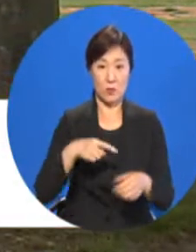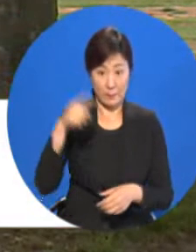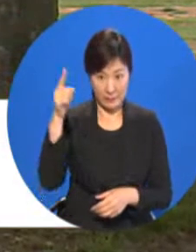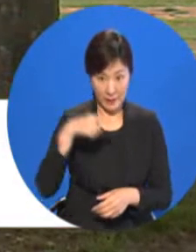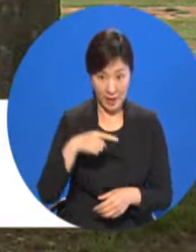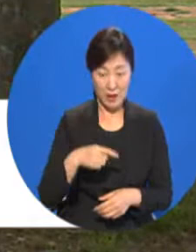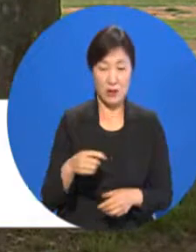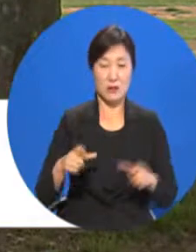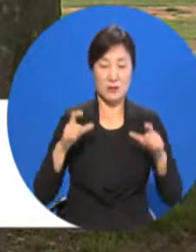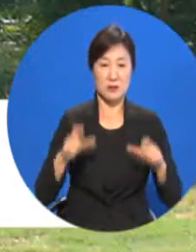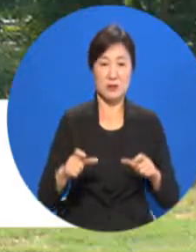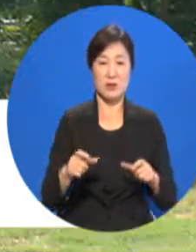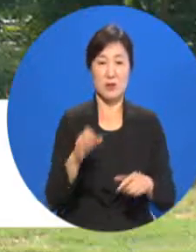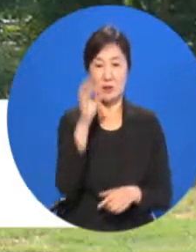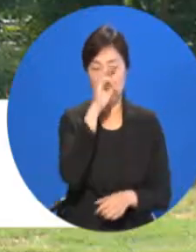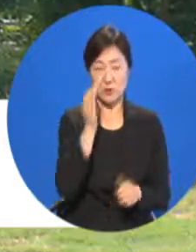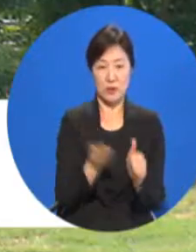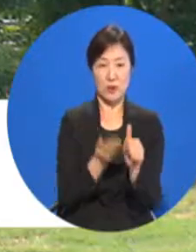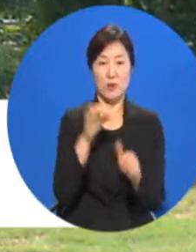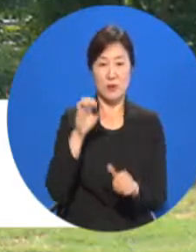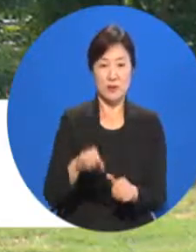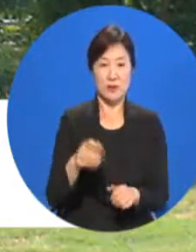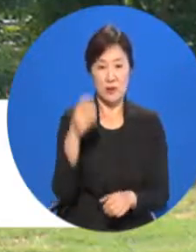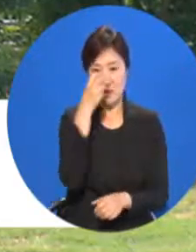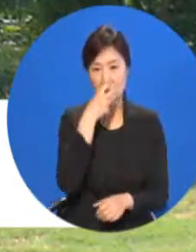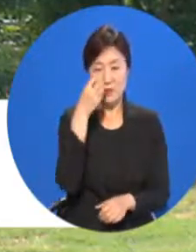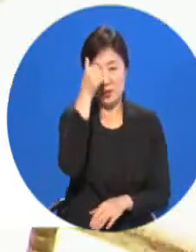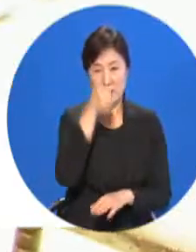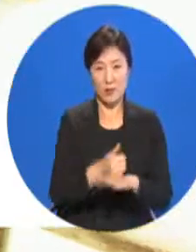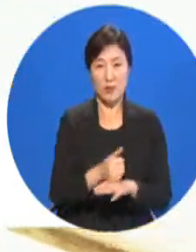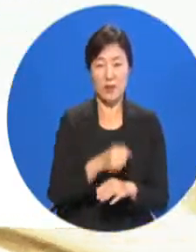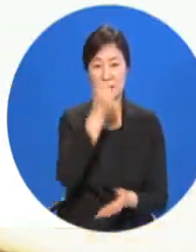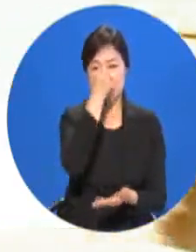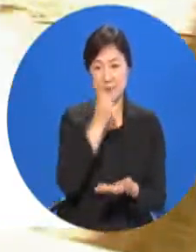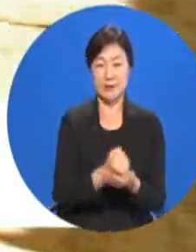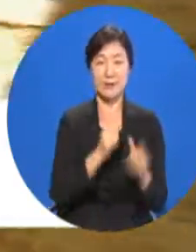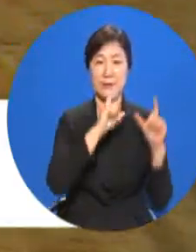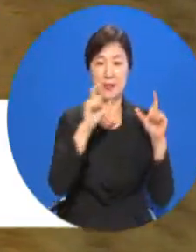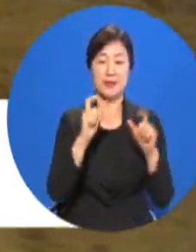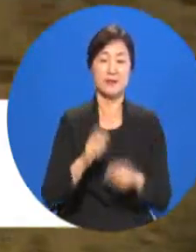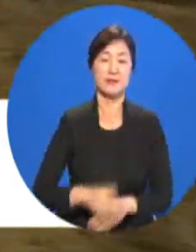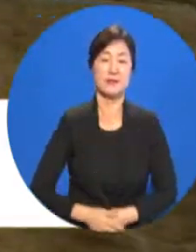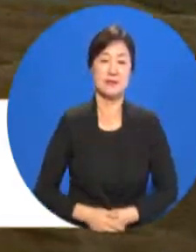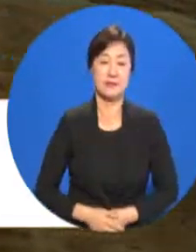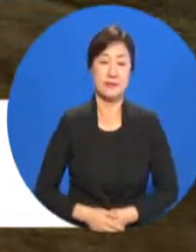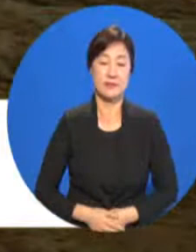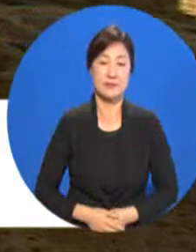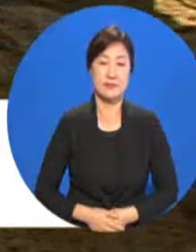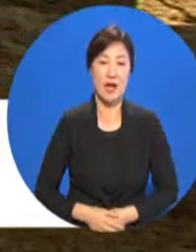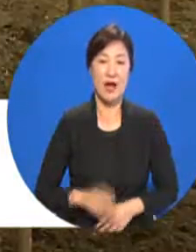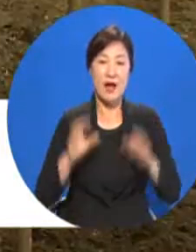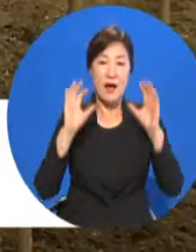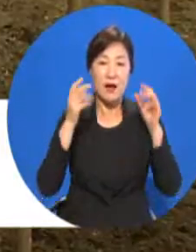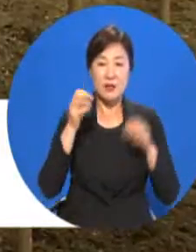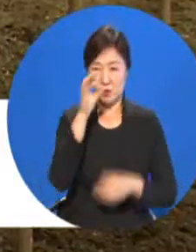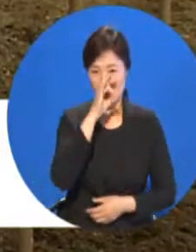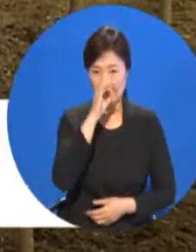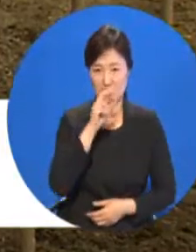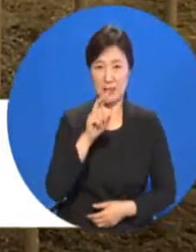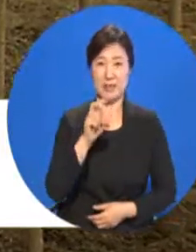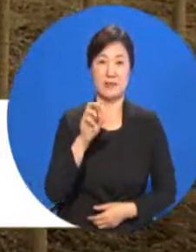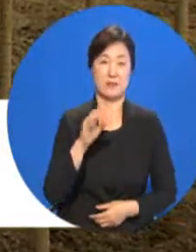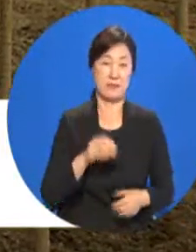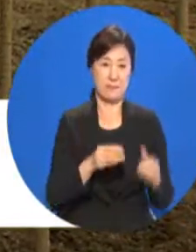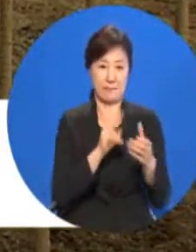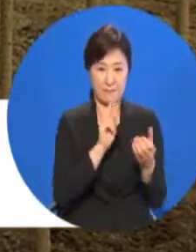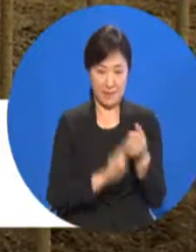검사 결과 이상이 없다는 판정이 나왔습니다. 전라남도는 지난 2일 연천 양돈장에 새끼돼지 20마리를 분양한 도내